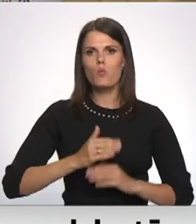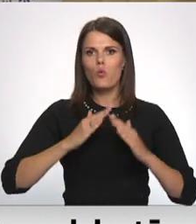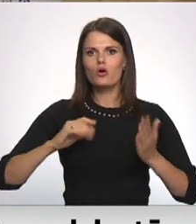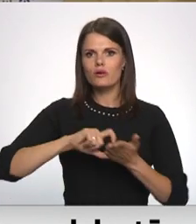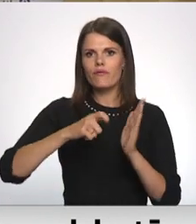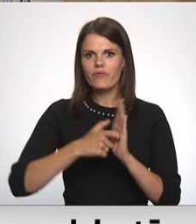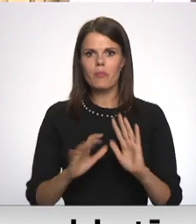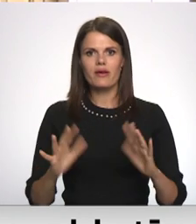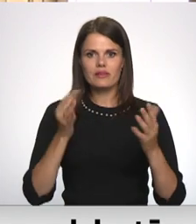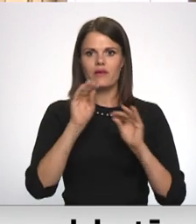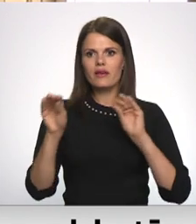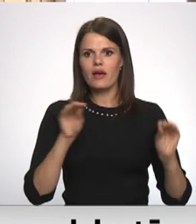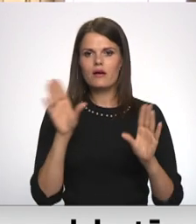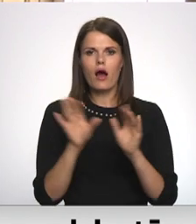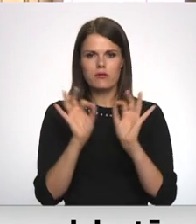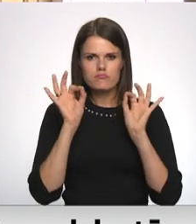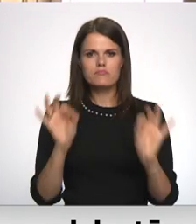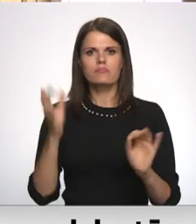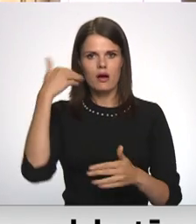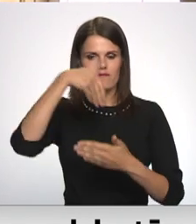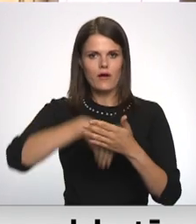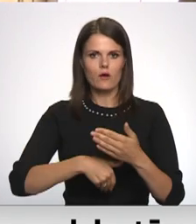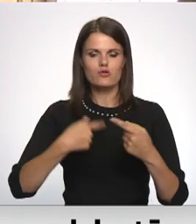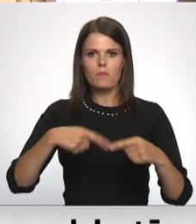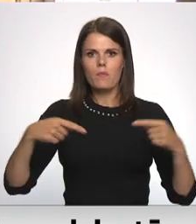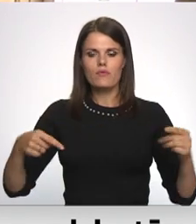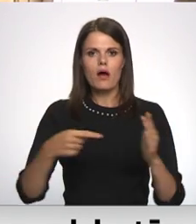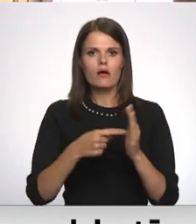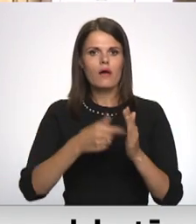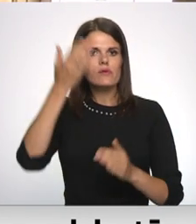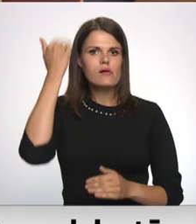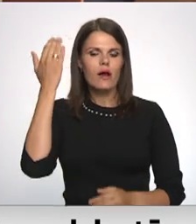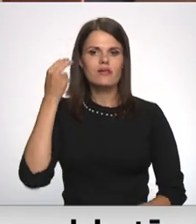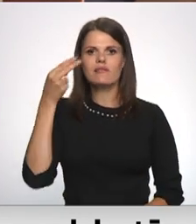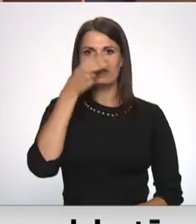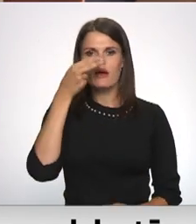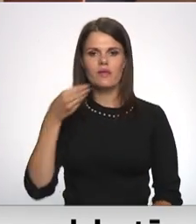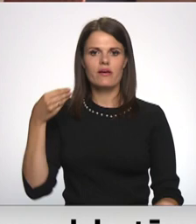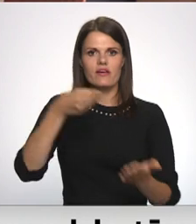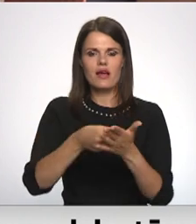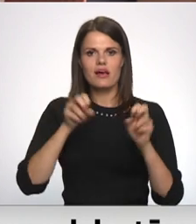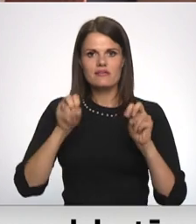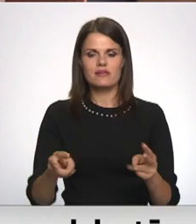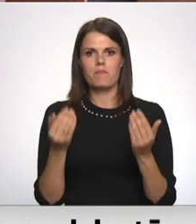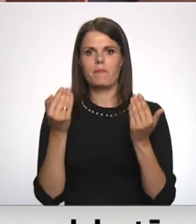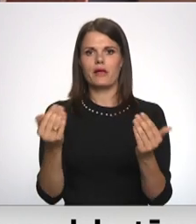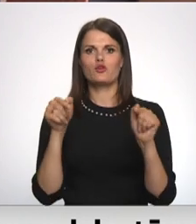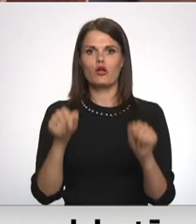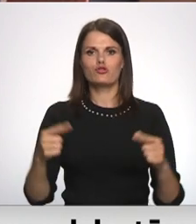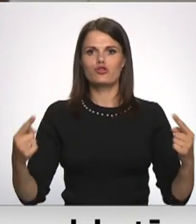telpas izdevies iekārtot ar to vēsturisko inventāru, ko kādreizējie saimnieki iegādājušies speciāli šīm